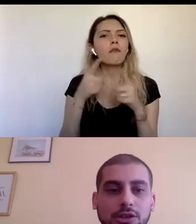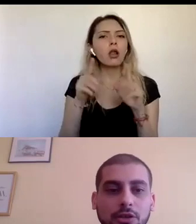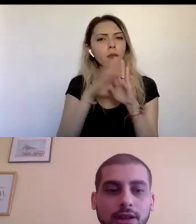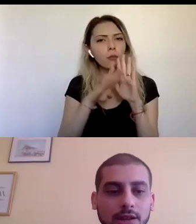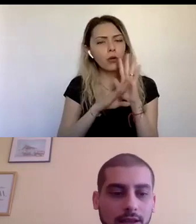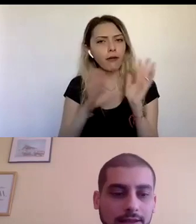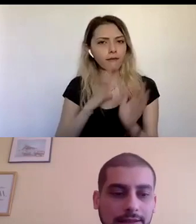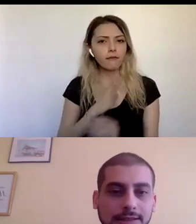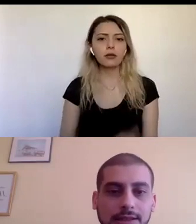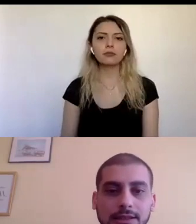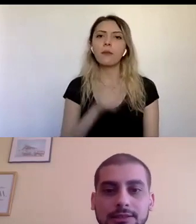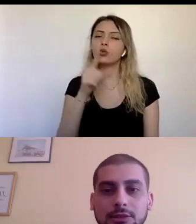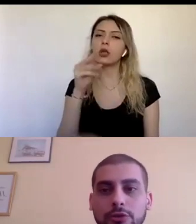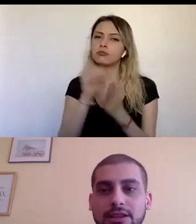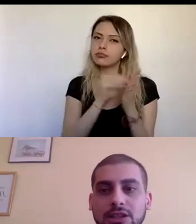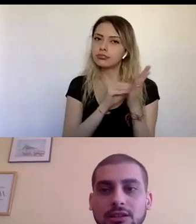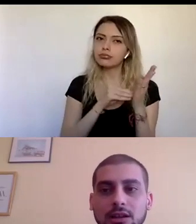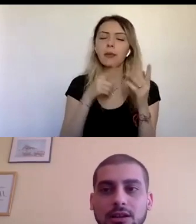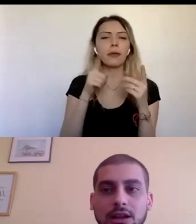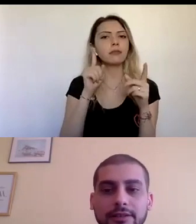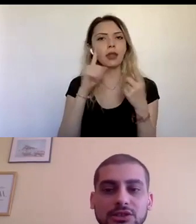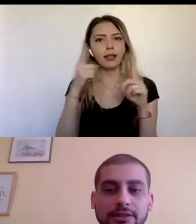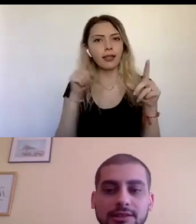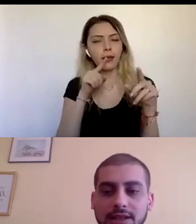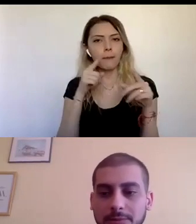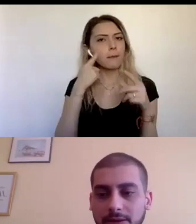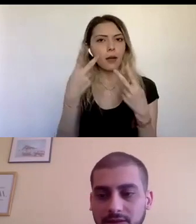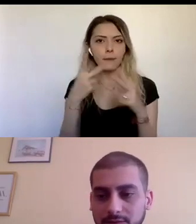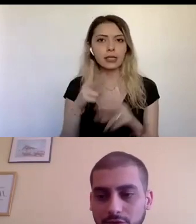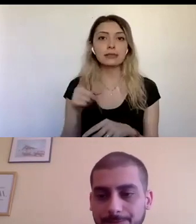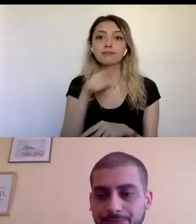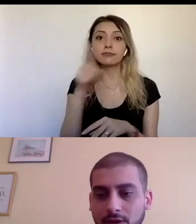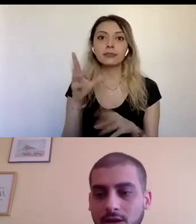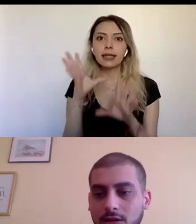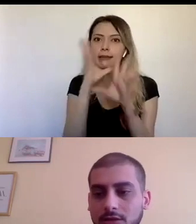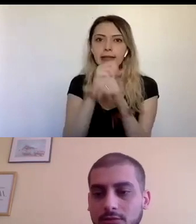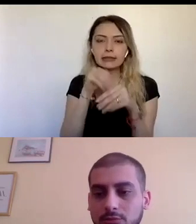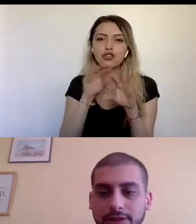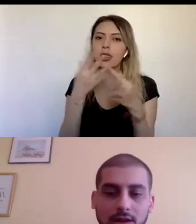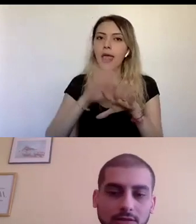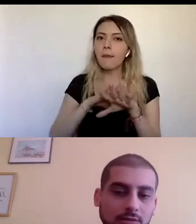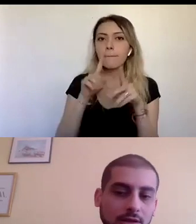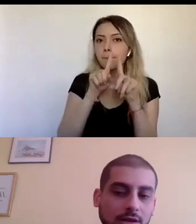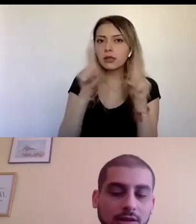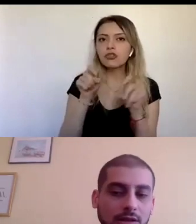birçok kategoride gizliliğinizi koruyacak araçları listeleyen bir web sitesi bu.